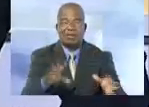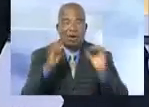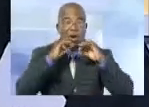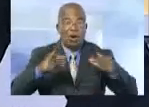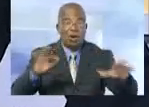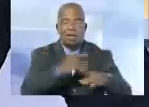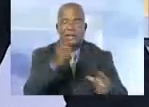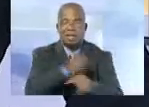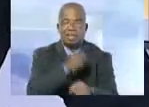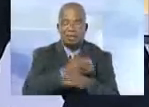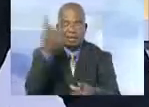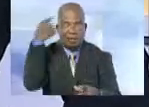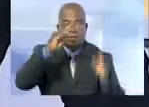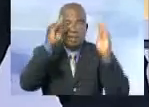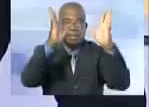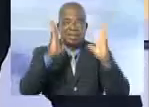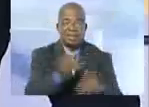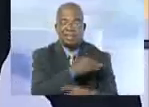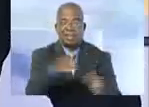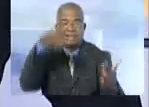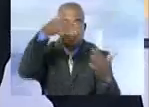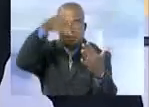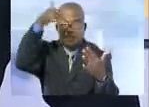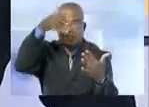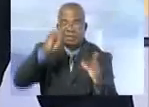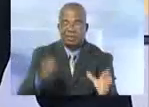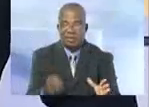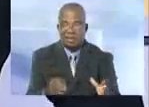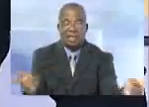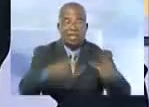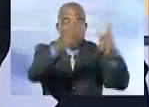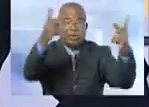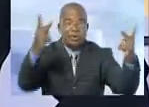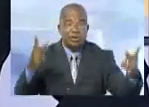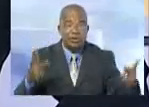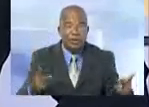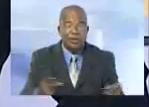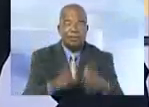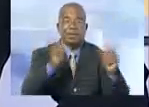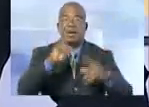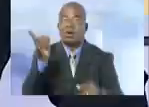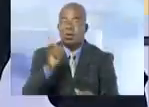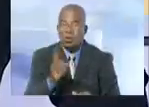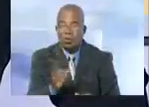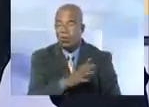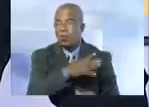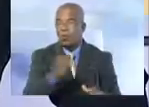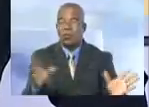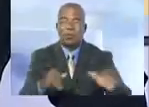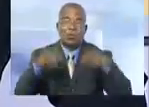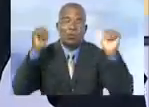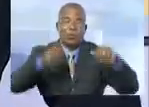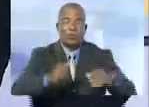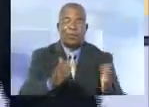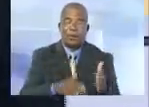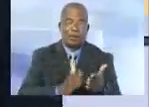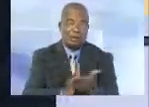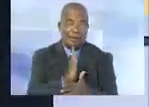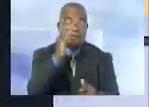les enseignants et étudiants, entre autres avantages de cet espace numérique, faciliter la circulation de l'information entre